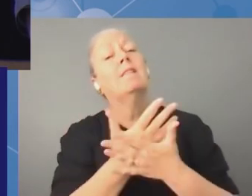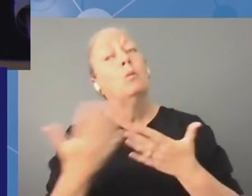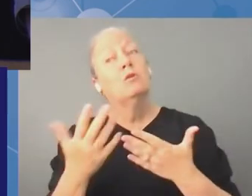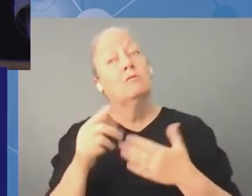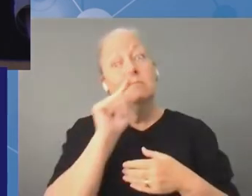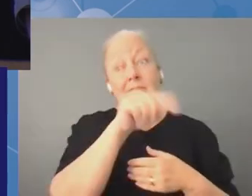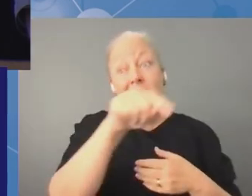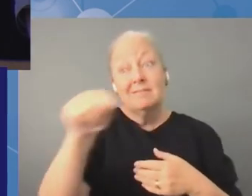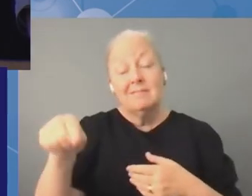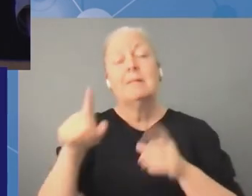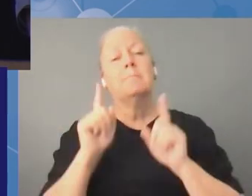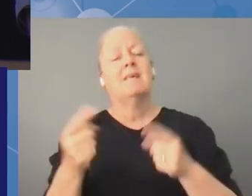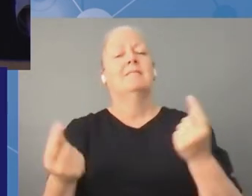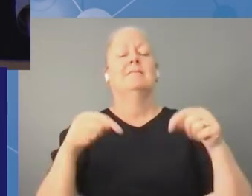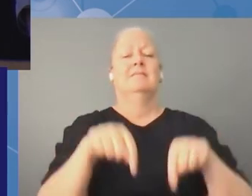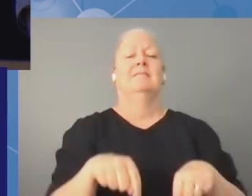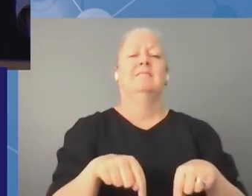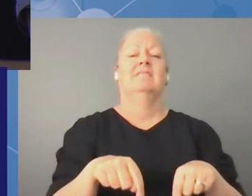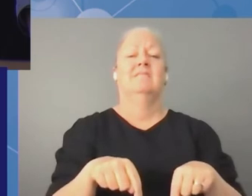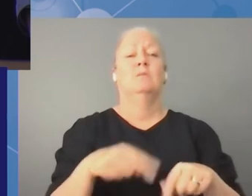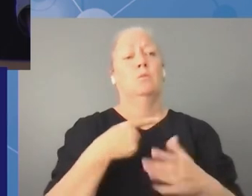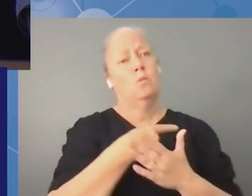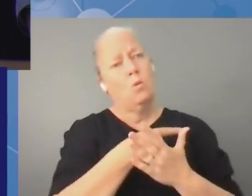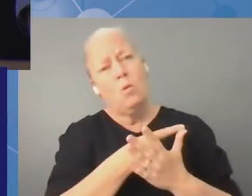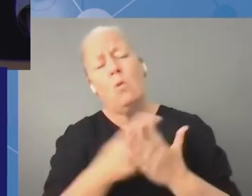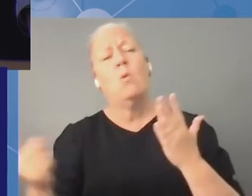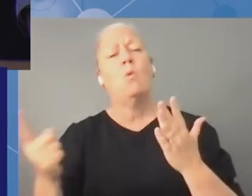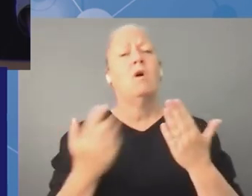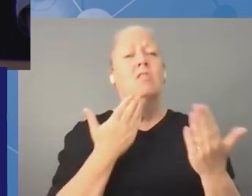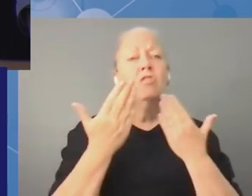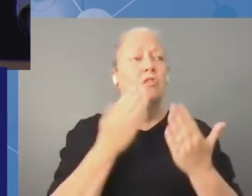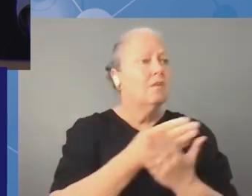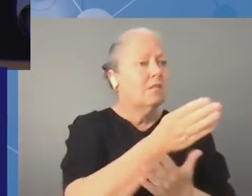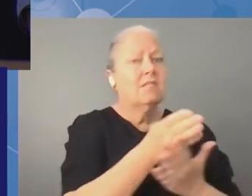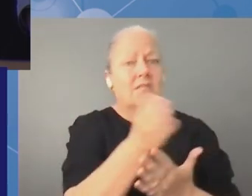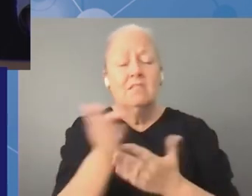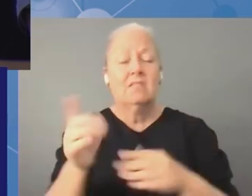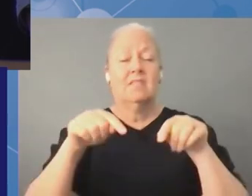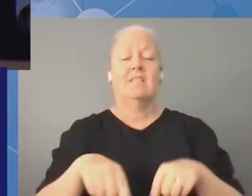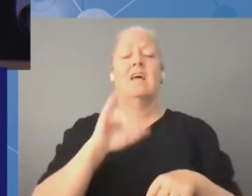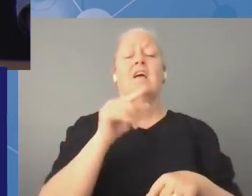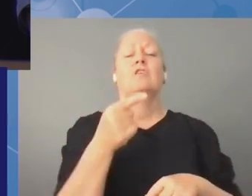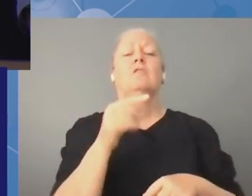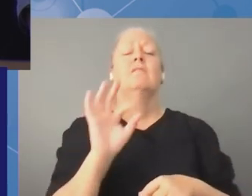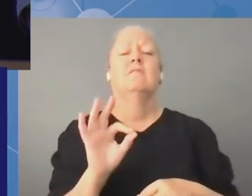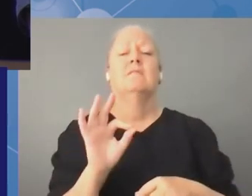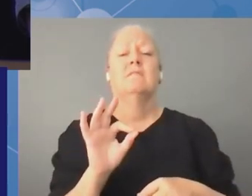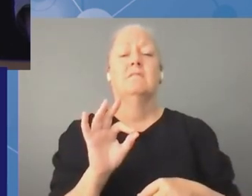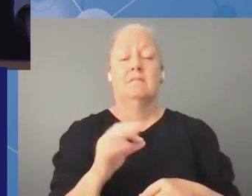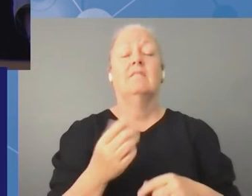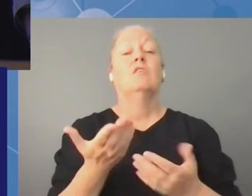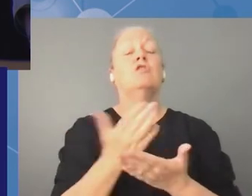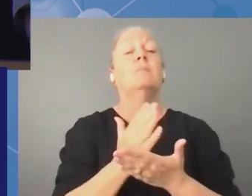المتحدة مشتركة. للأسف خلال هذا القمة فقط في صالة واحدة هناك ترجمة،